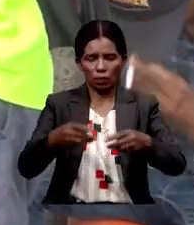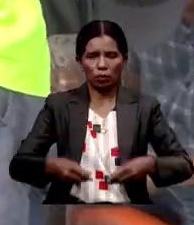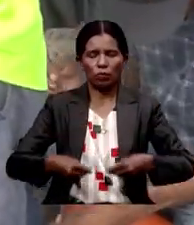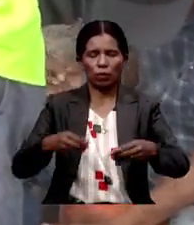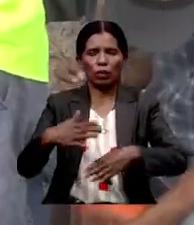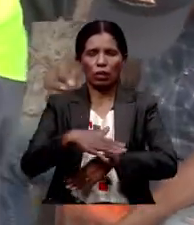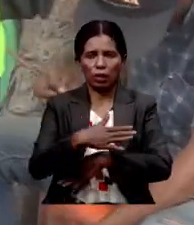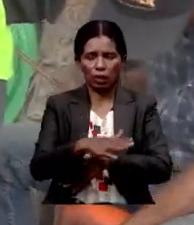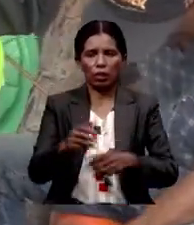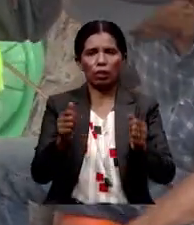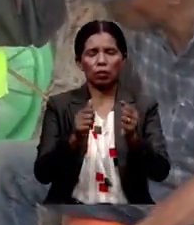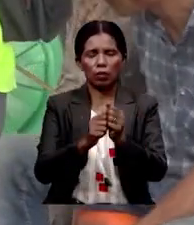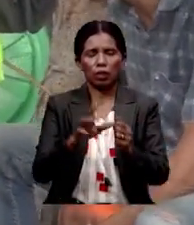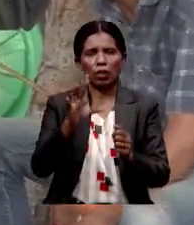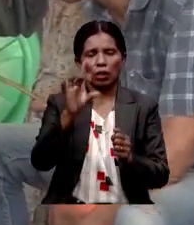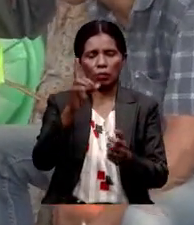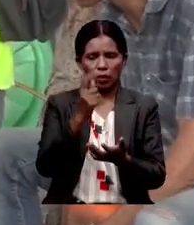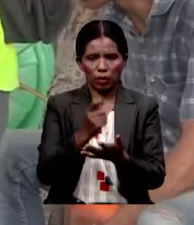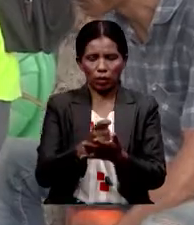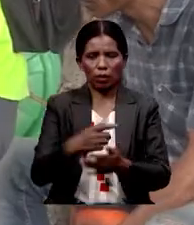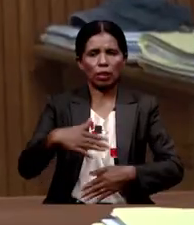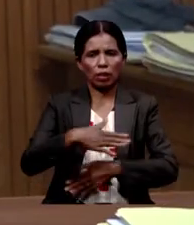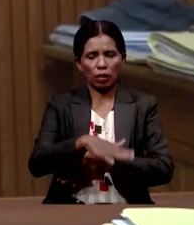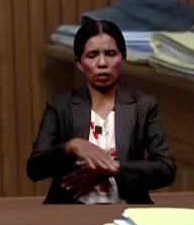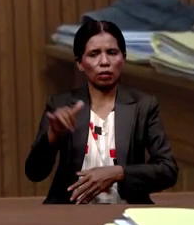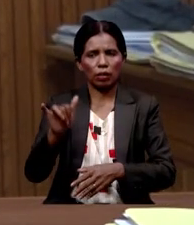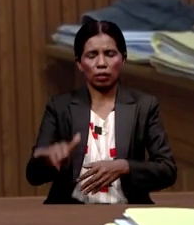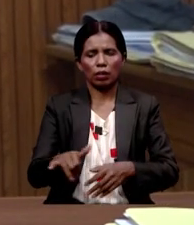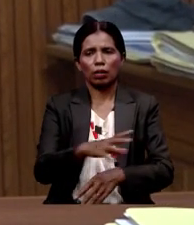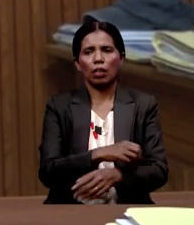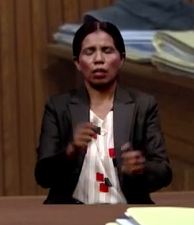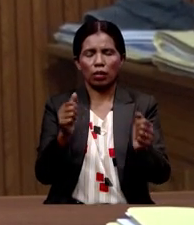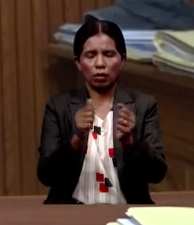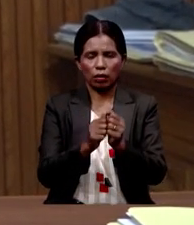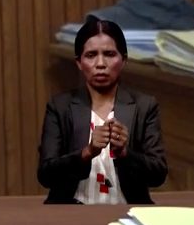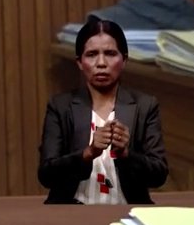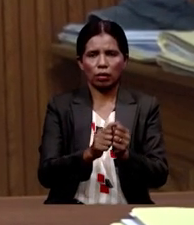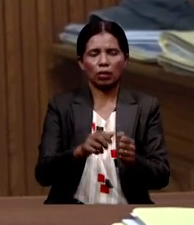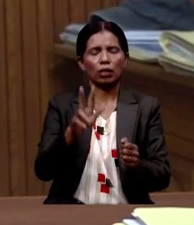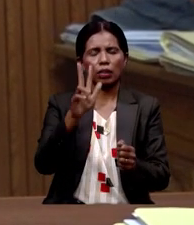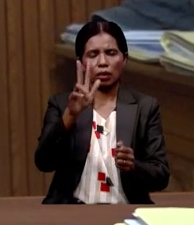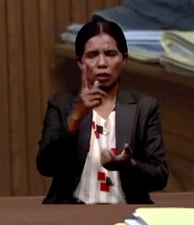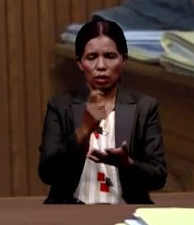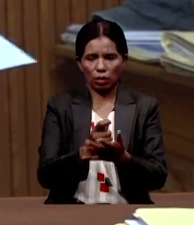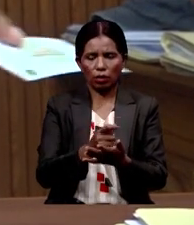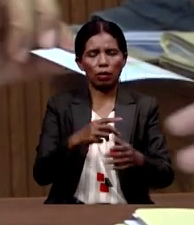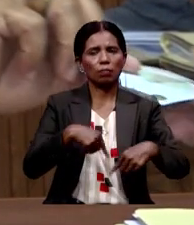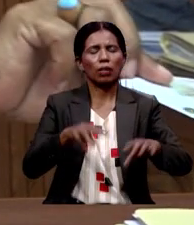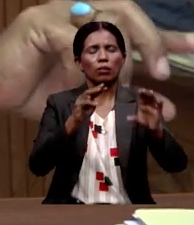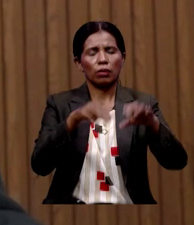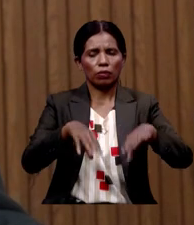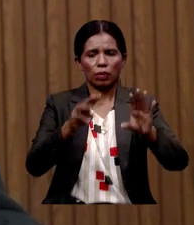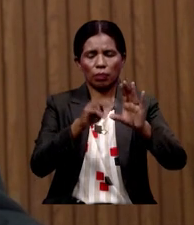ikan tonelada rihun waluresin no mo ikan ne be hakiak iha raimaran hamutuk tonelada rihun toluresin ba mercado me be